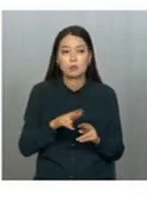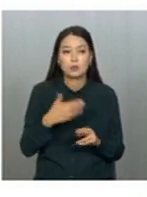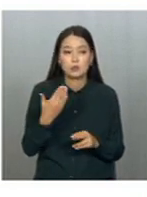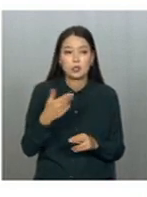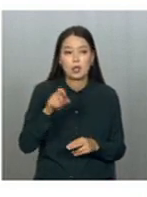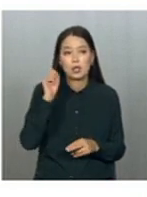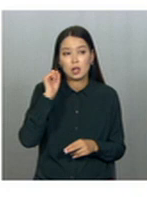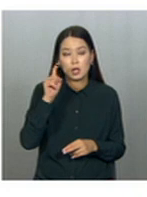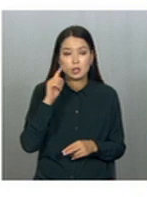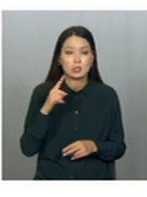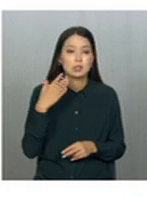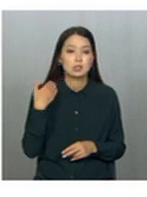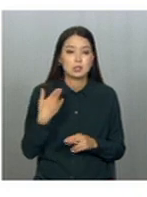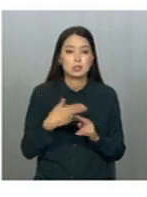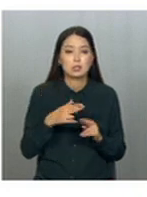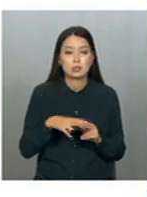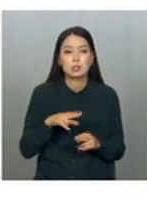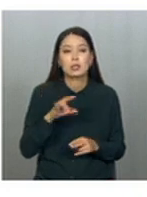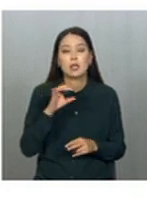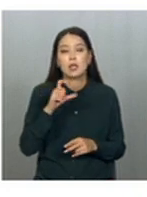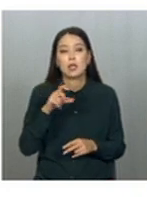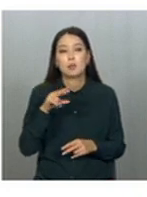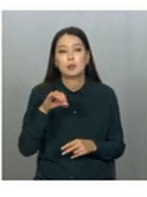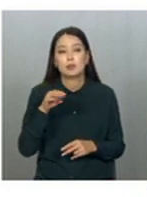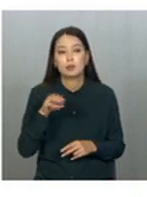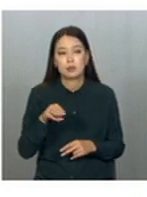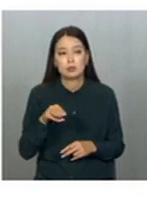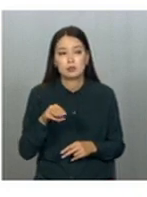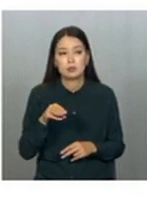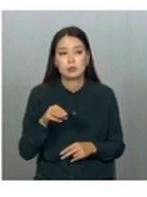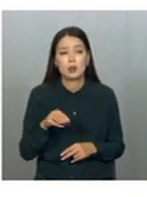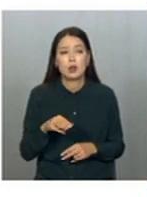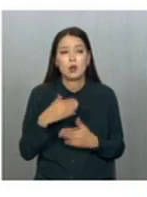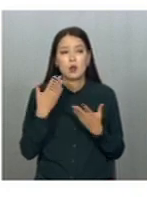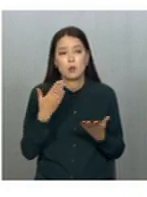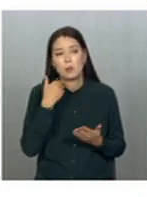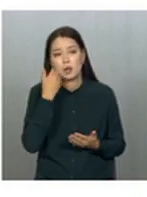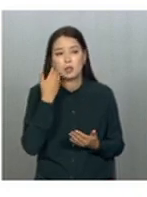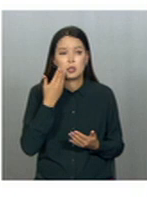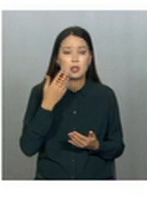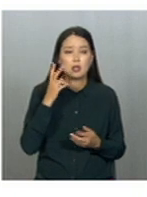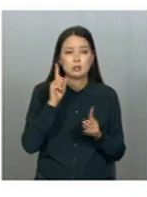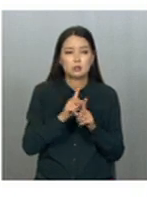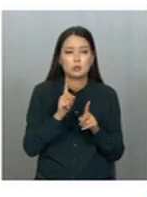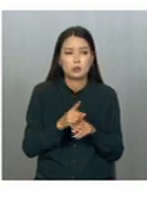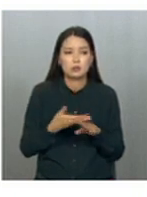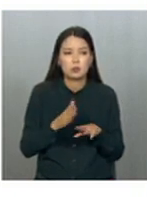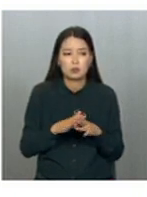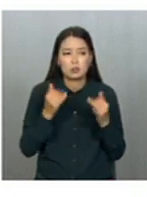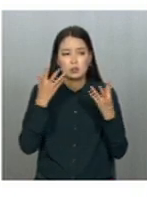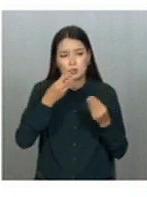алтын иық дегеніміз эпитет болады. Обалай қара басып тағзым етуді ұмытып кеткен екен